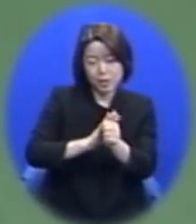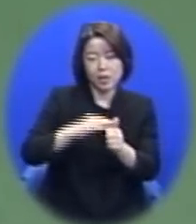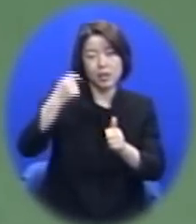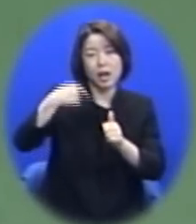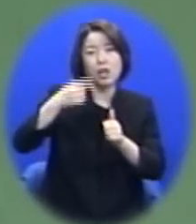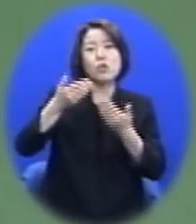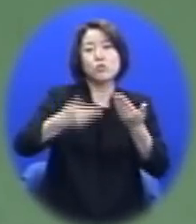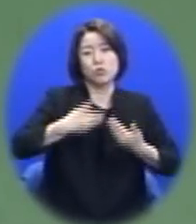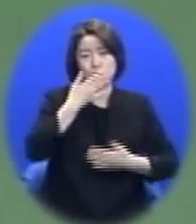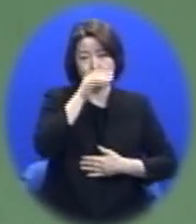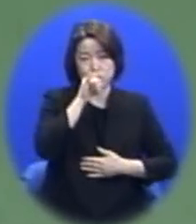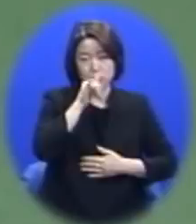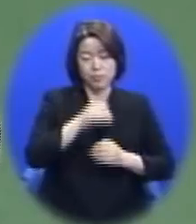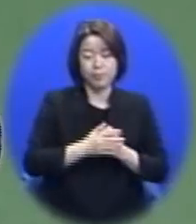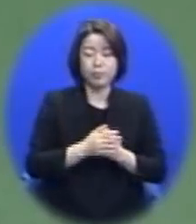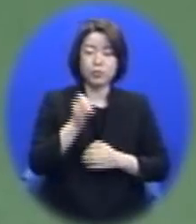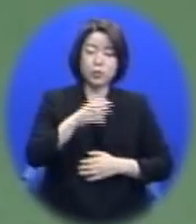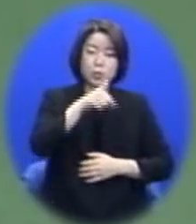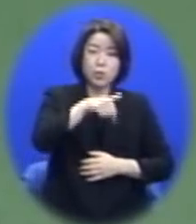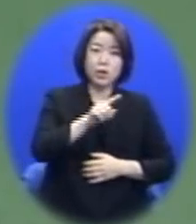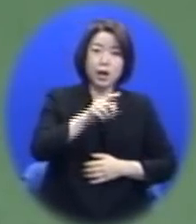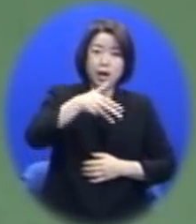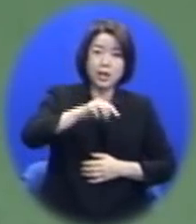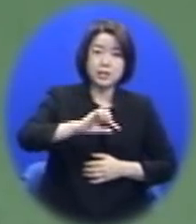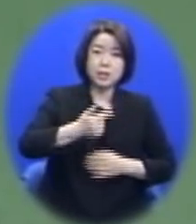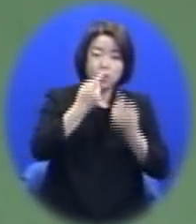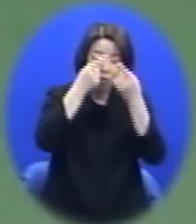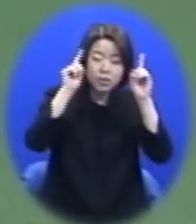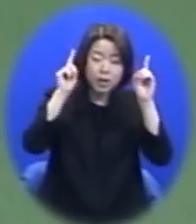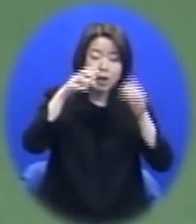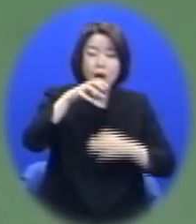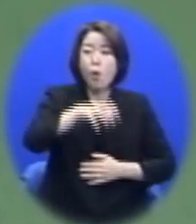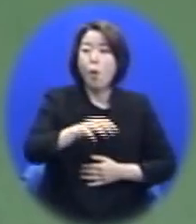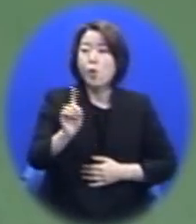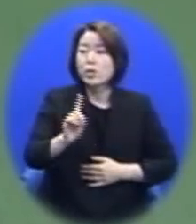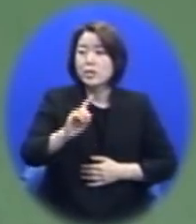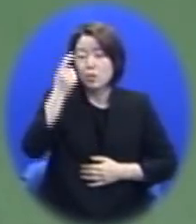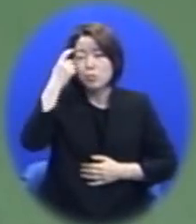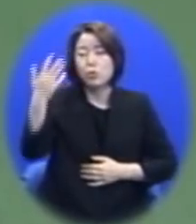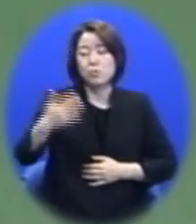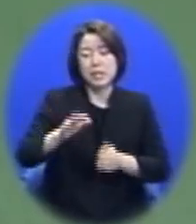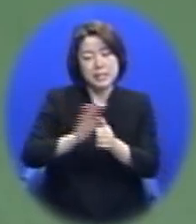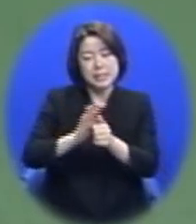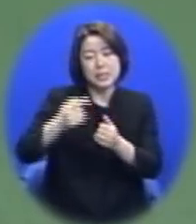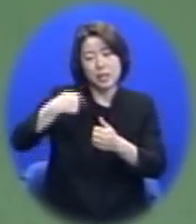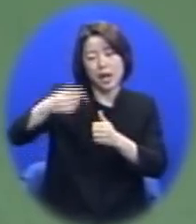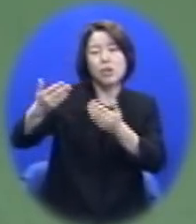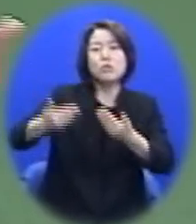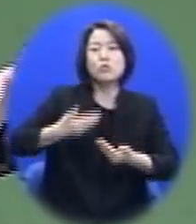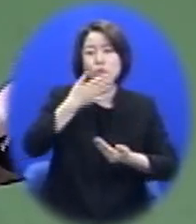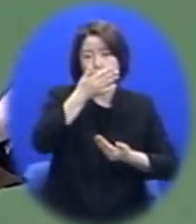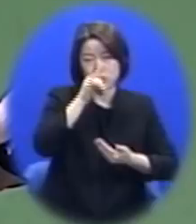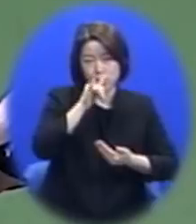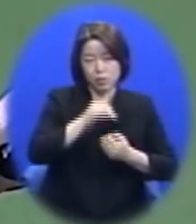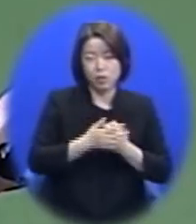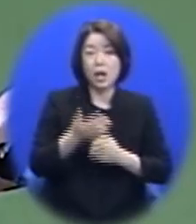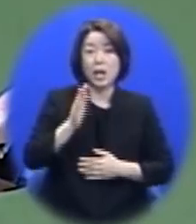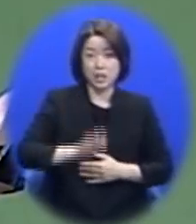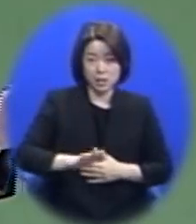가천대학 어디 있습니까? 그러면 사람들이 아주 친절하게 가르쳐 줄 겁니다. 그런데 인생은 어디서 와서 어디로